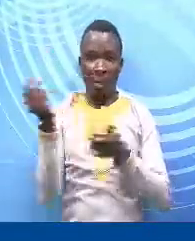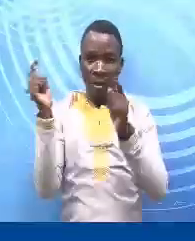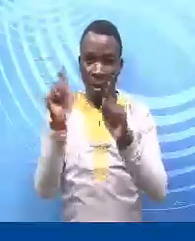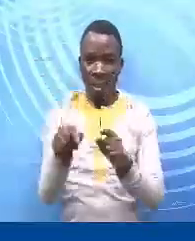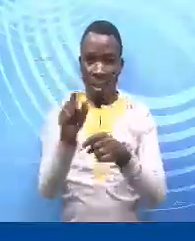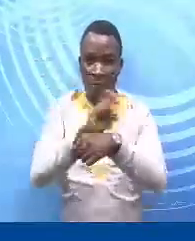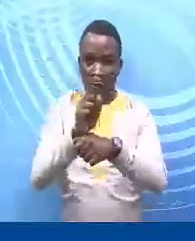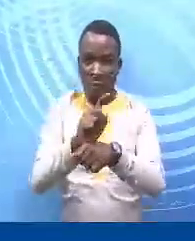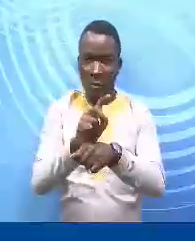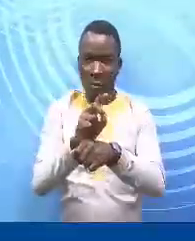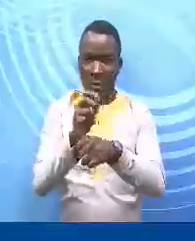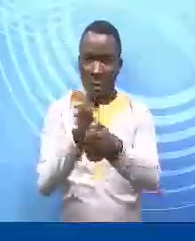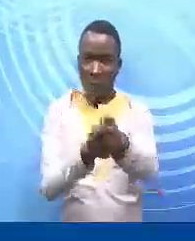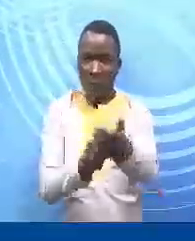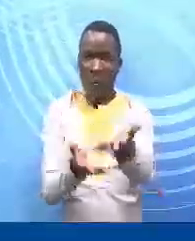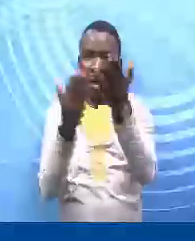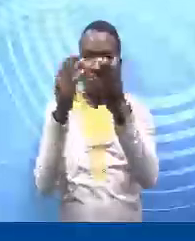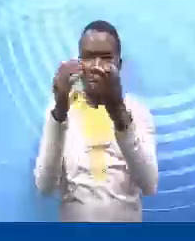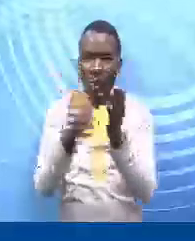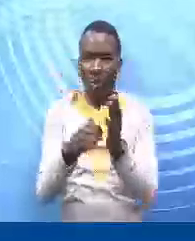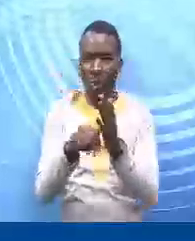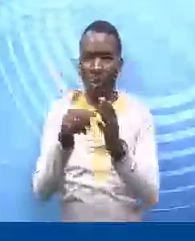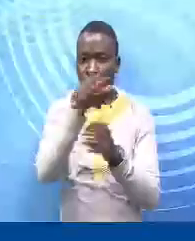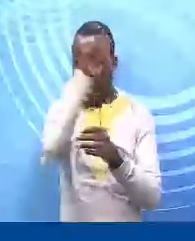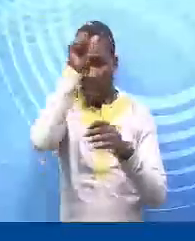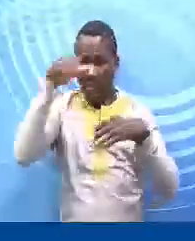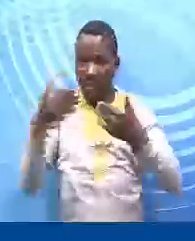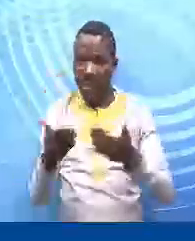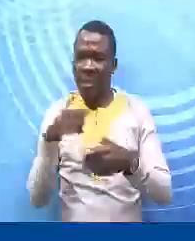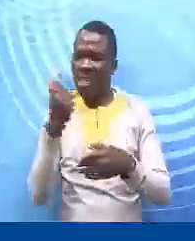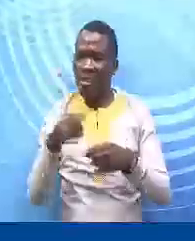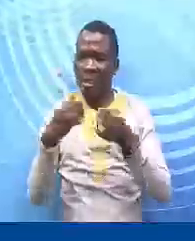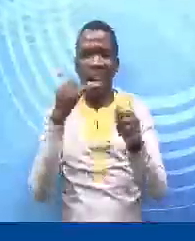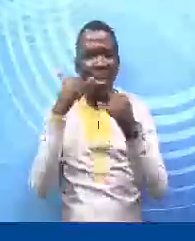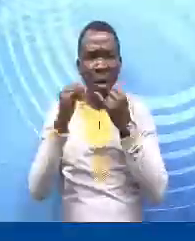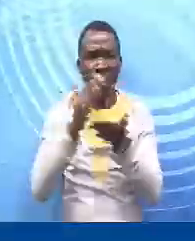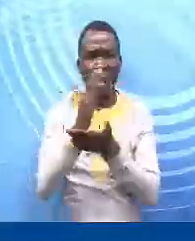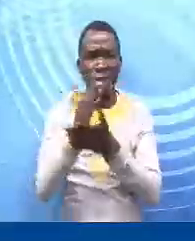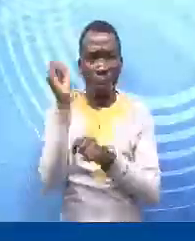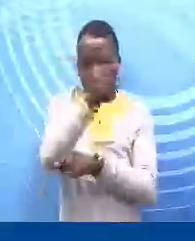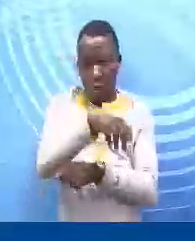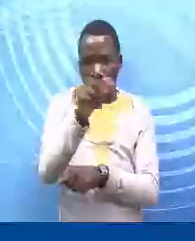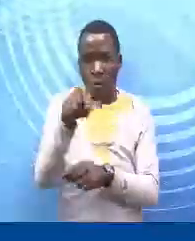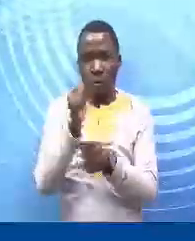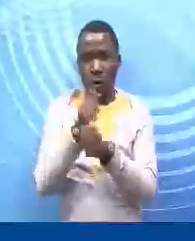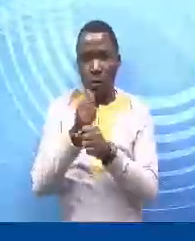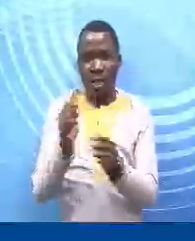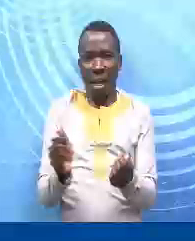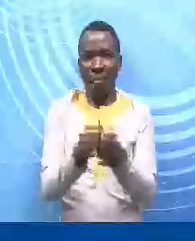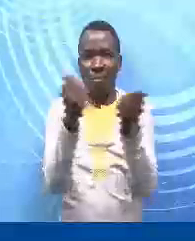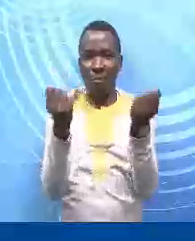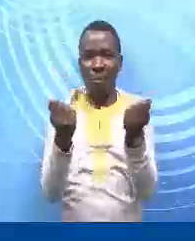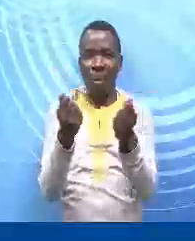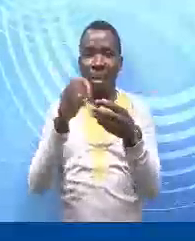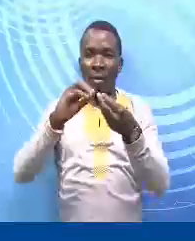kukurikirana iki kibazo umuntu akibaza niba ari uri butange amakuru y'impamo kuri polisi kuruta waba yakoze impanuka. Ku murongo